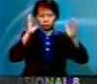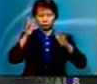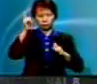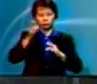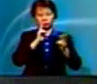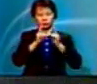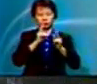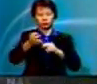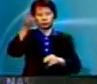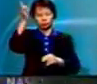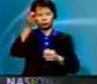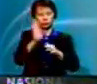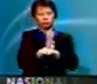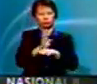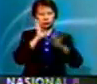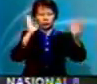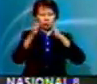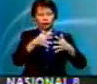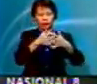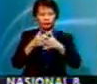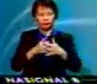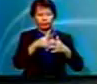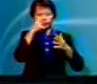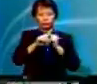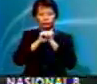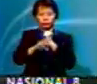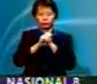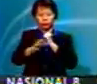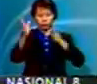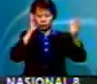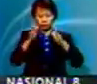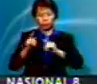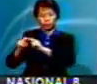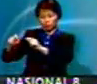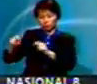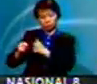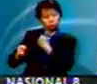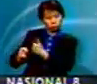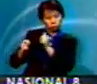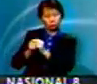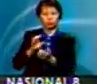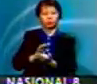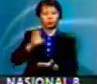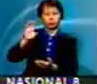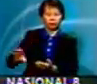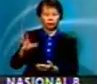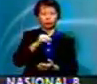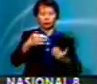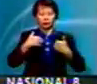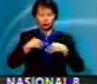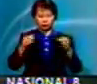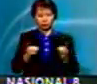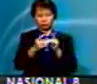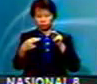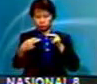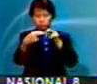ucap tamat pada Forum Perniagaan Malaysia Amerika Syarikat bagi mempromosi Malaysia sebagai destinasi yang menarik buat pelaburan. Selain mengadakan pertemuan